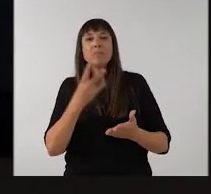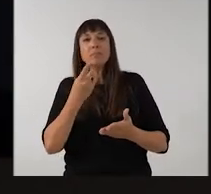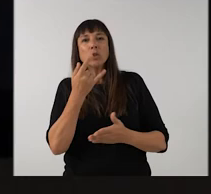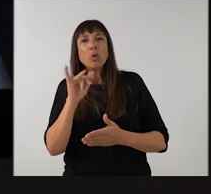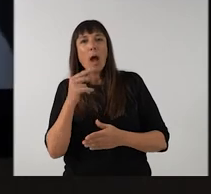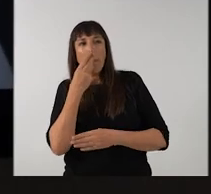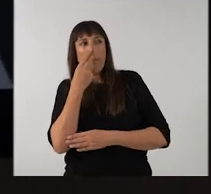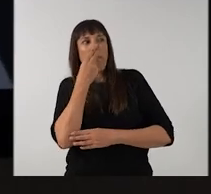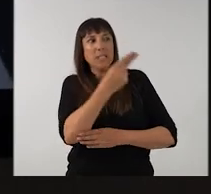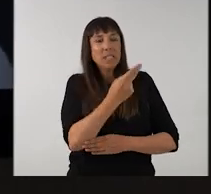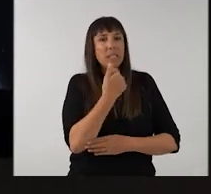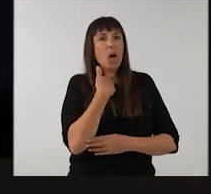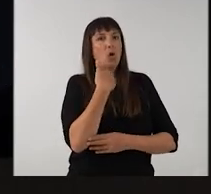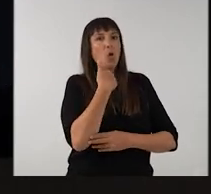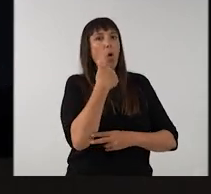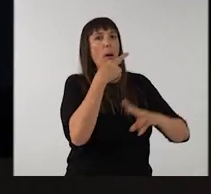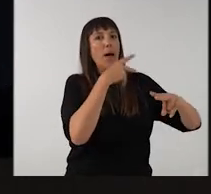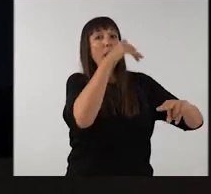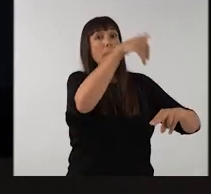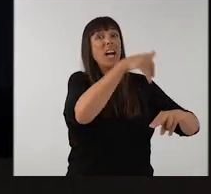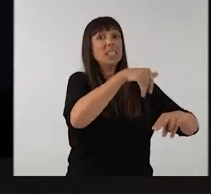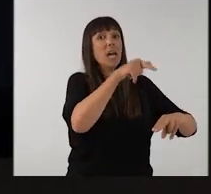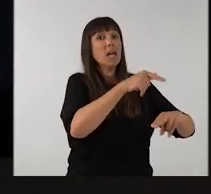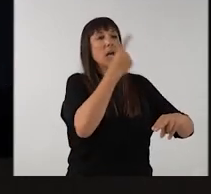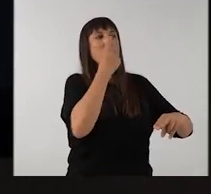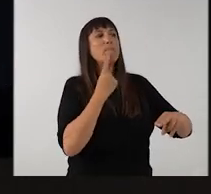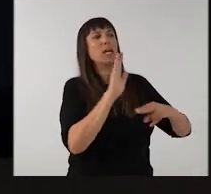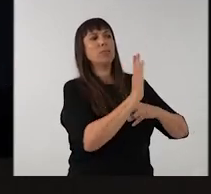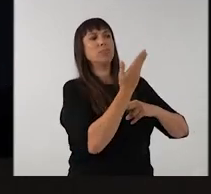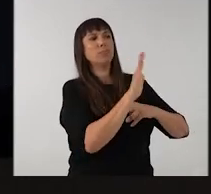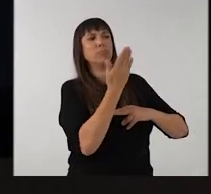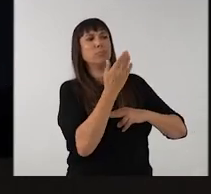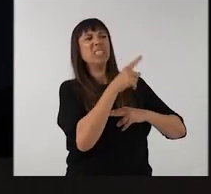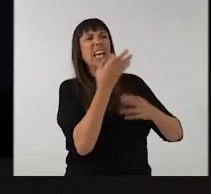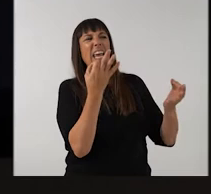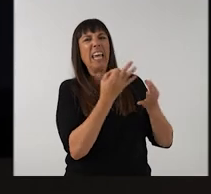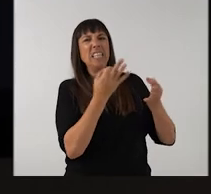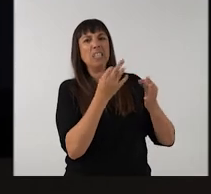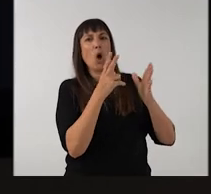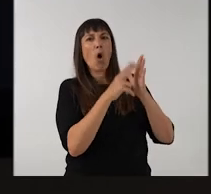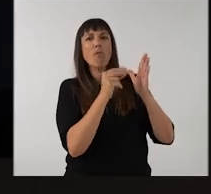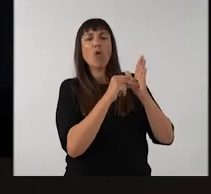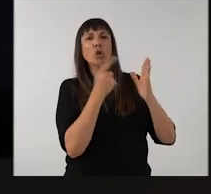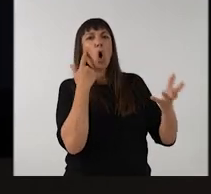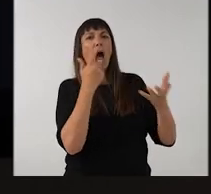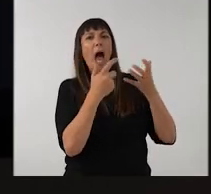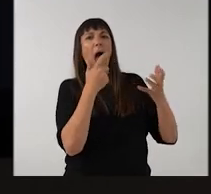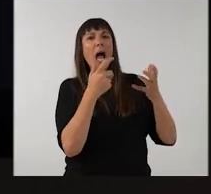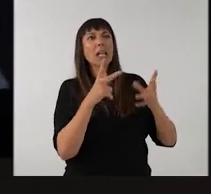d'aquestes visites, parlant amb la Mercè, ella em va ensenyar tota una sèrie d'imatges que tenia en què feia fotos d'obres